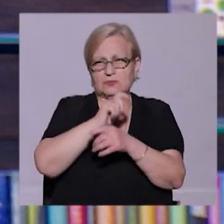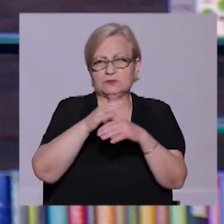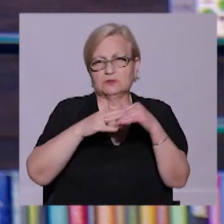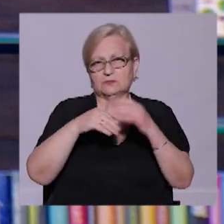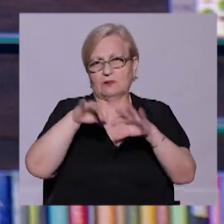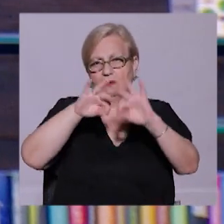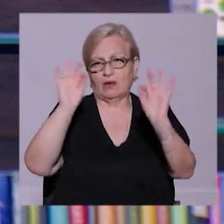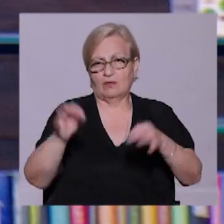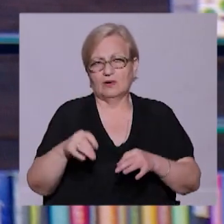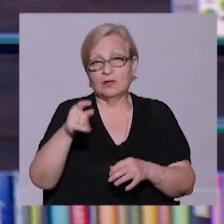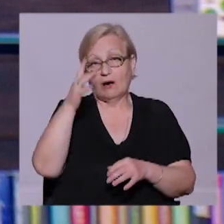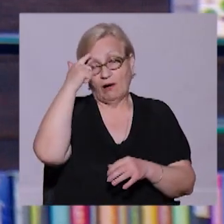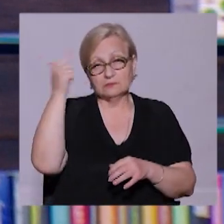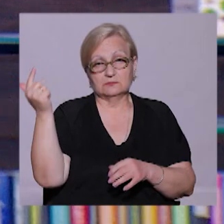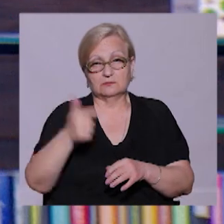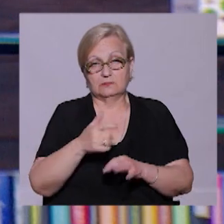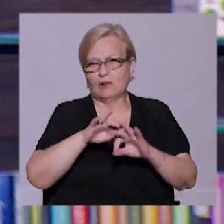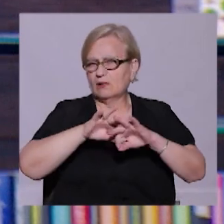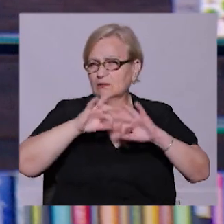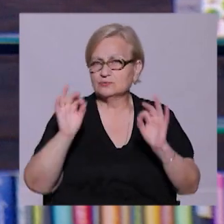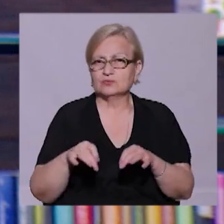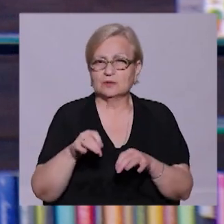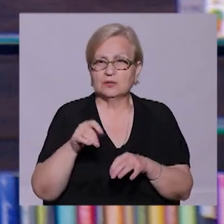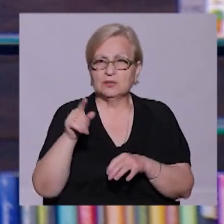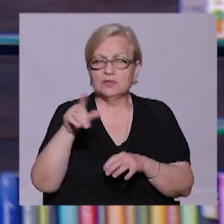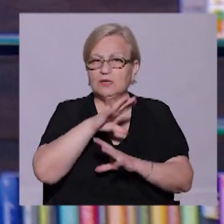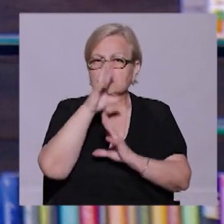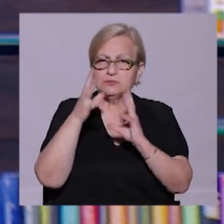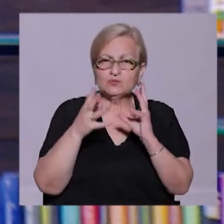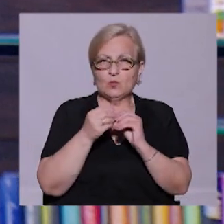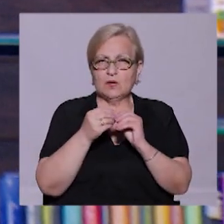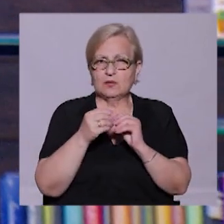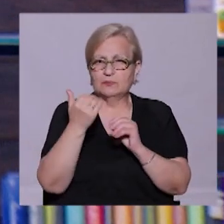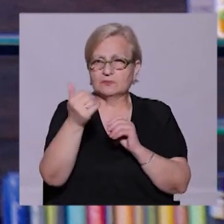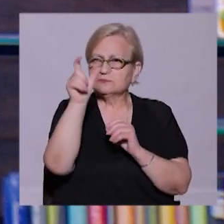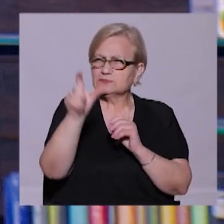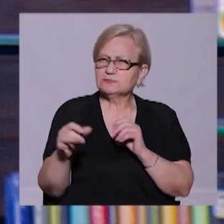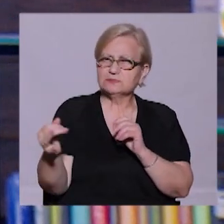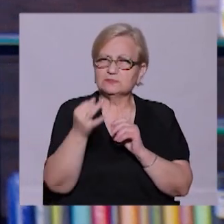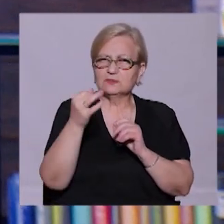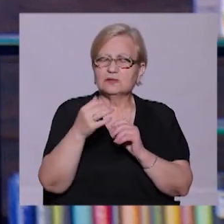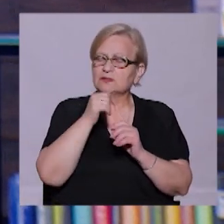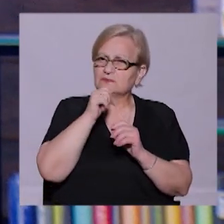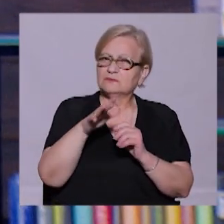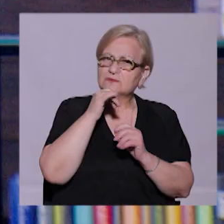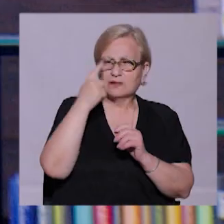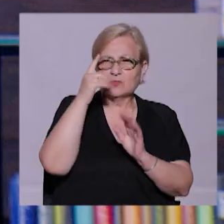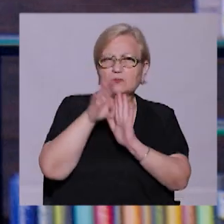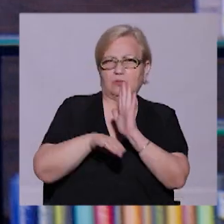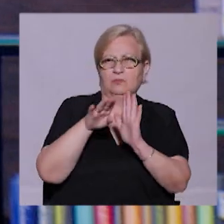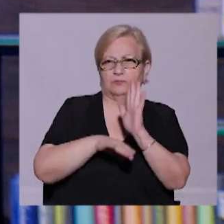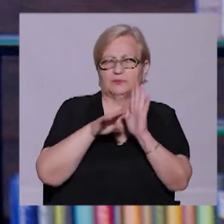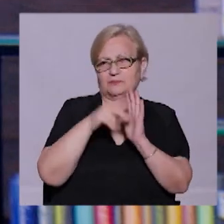განათლება აქვს მიღებული. რაღაც ისე იხატება რომანში არსაკიძის სახე, რომ ის რაღაც უბრალო ადამიანი გონია, აი